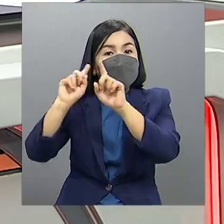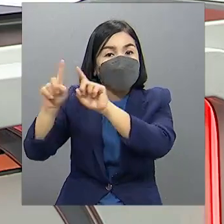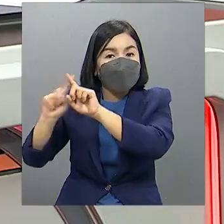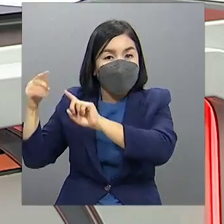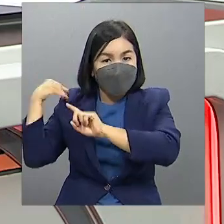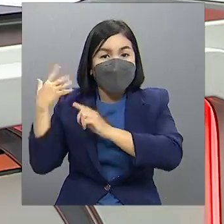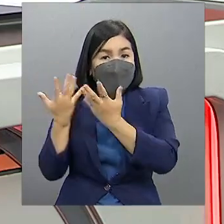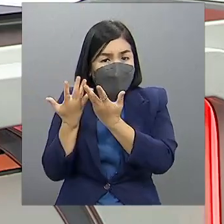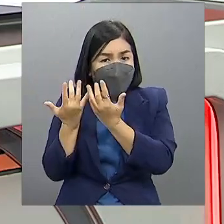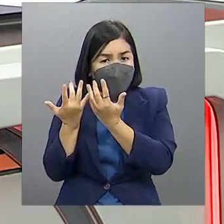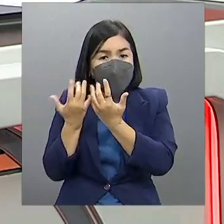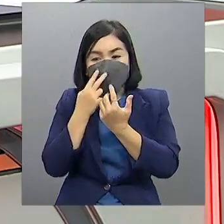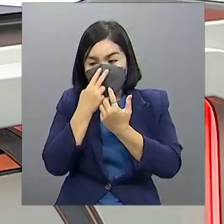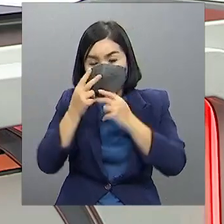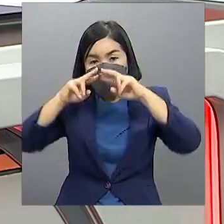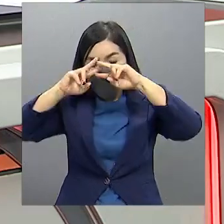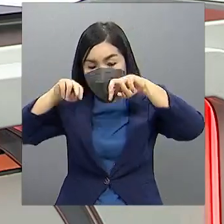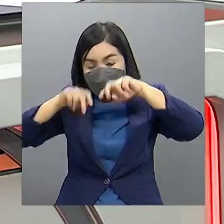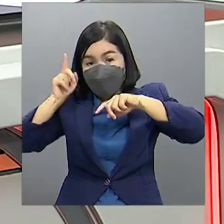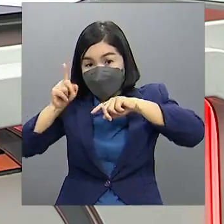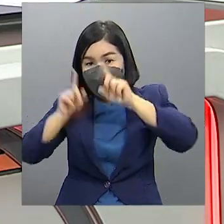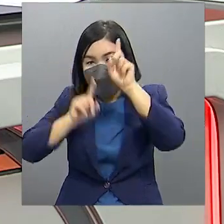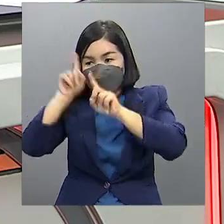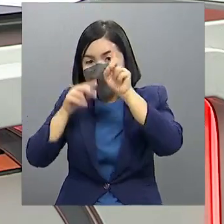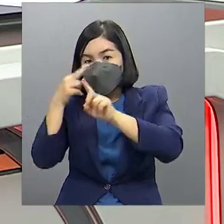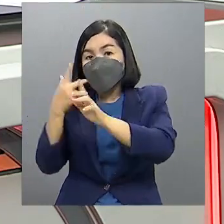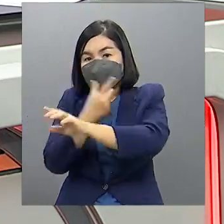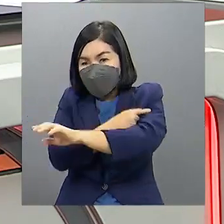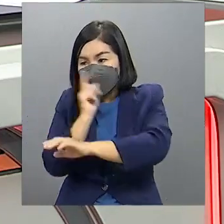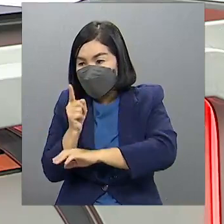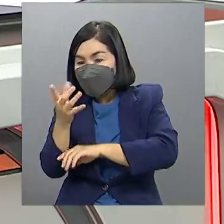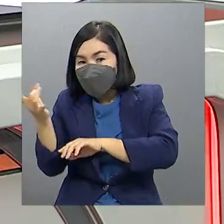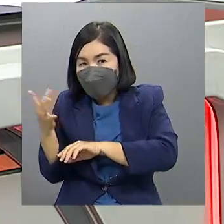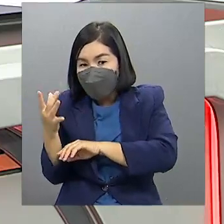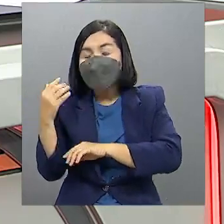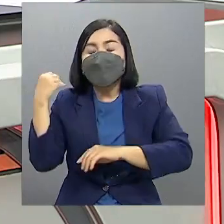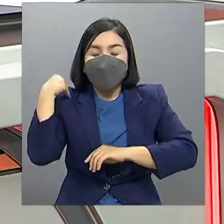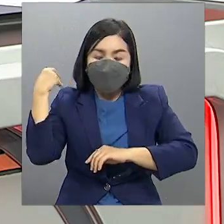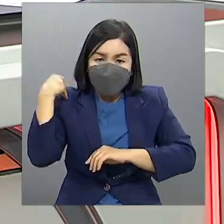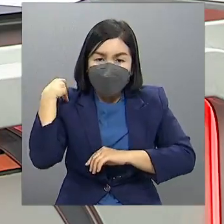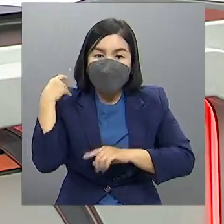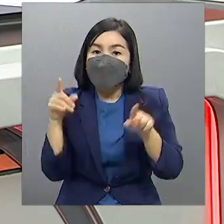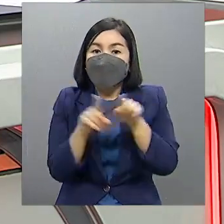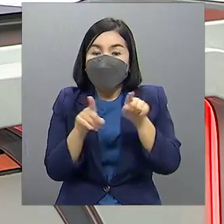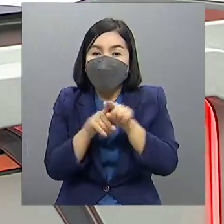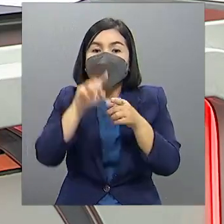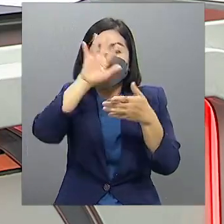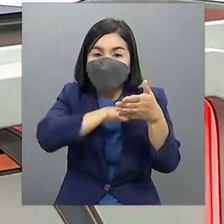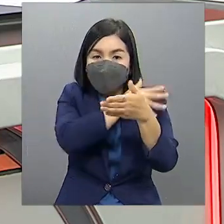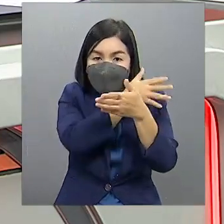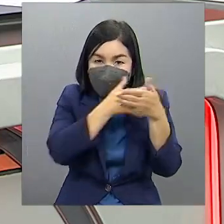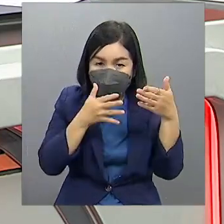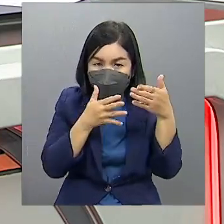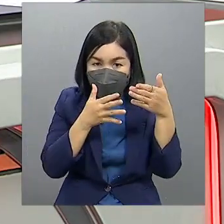ศึกษาและการใช้งานจริงมาก่อนด้วยนอกจากนี้ยังมีเรื่องของการเตรียมแผนที่จะวัดคุ้ม